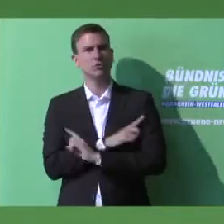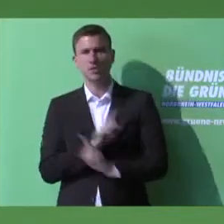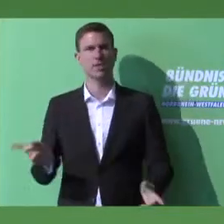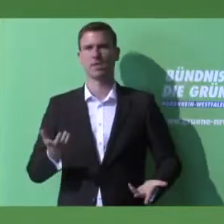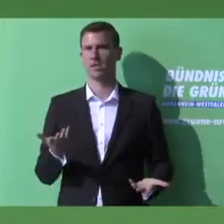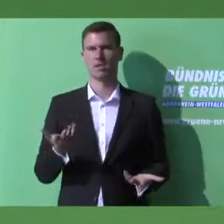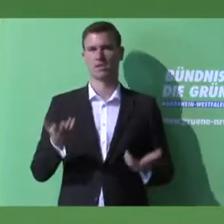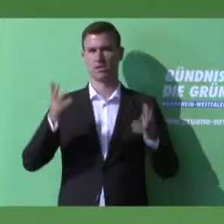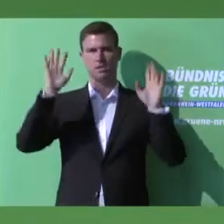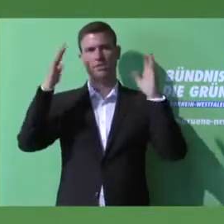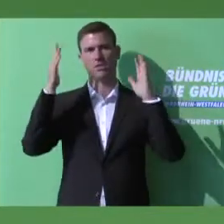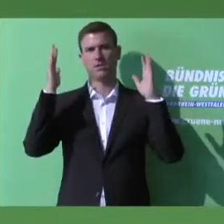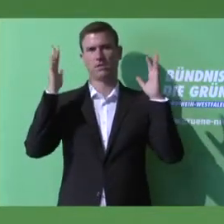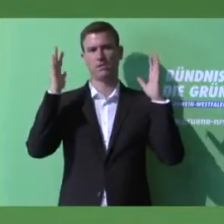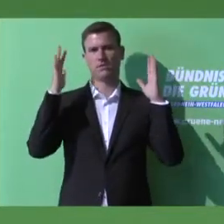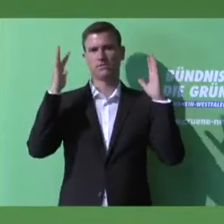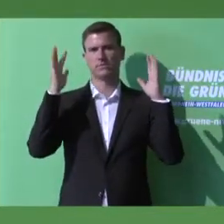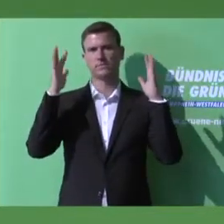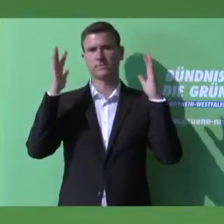Fleischproduktion.